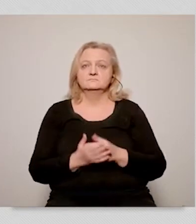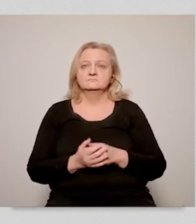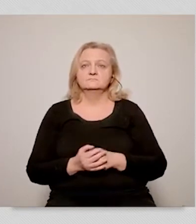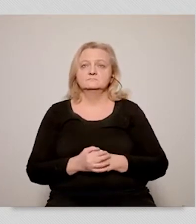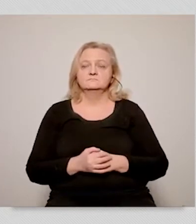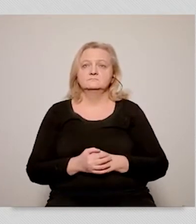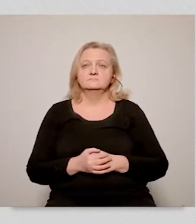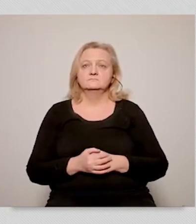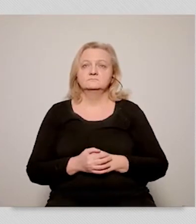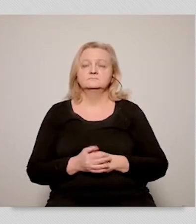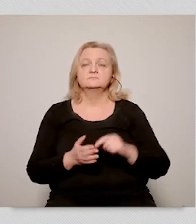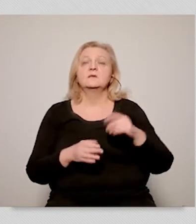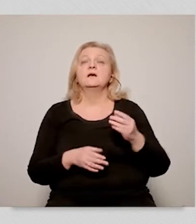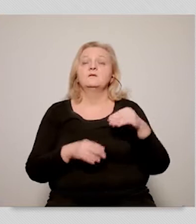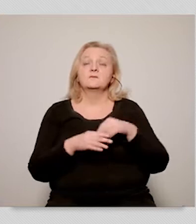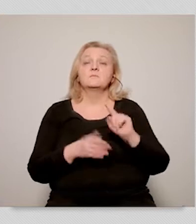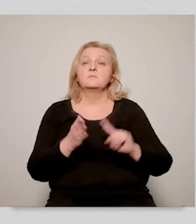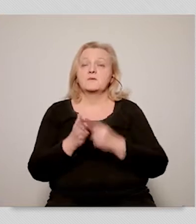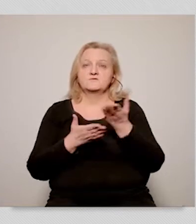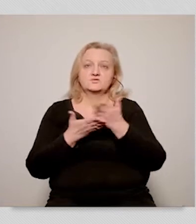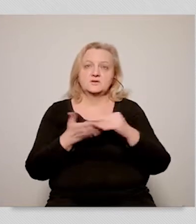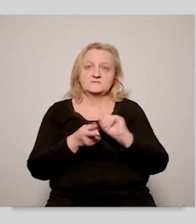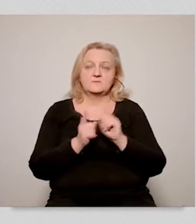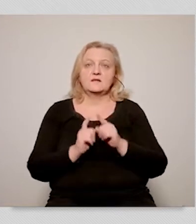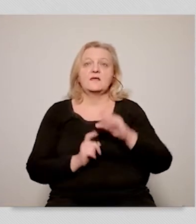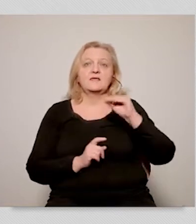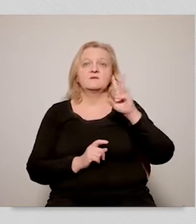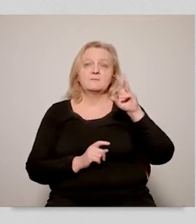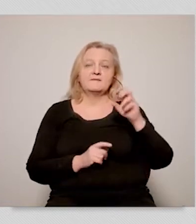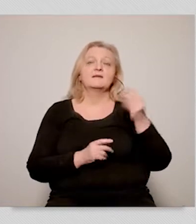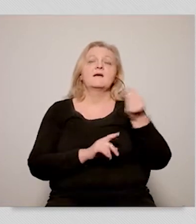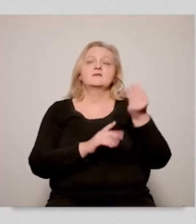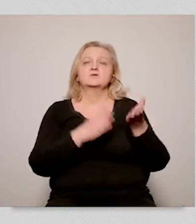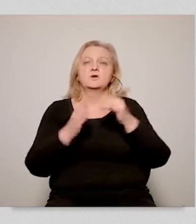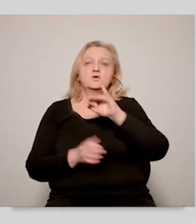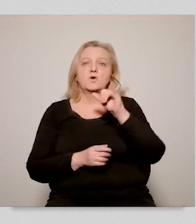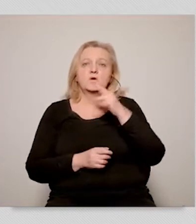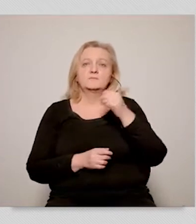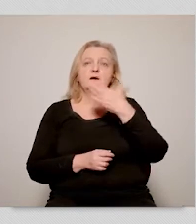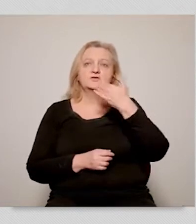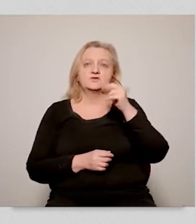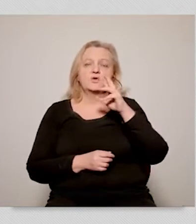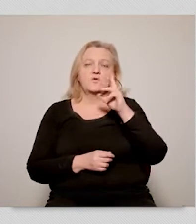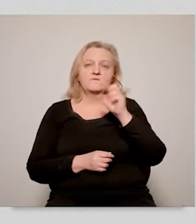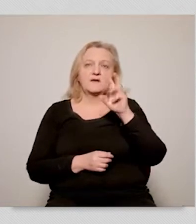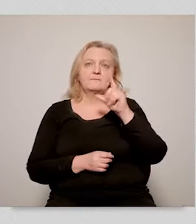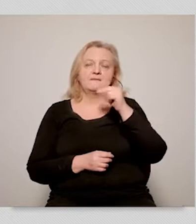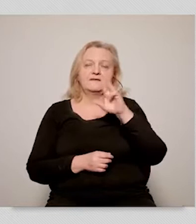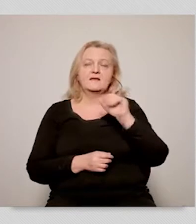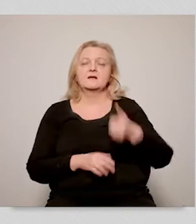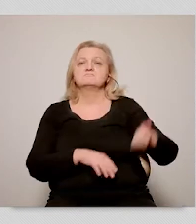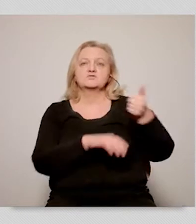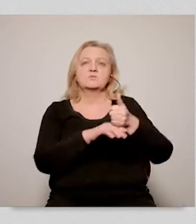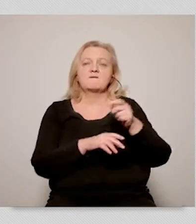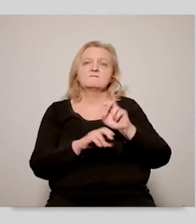pierwszej części spotkania. Oprócz Edwina Bendyka będą to, Joanna Maćkowiak-Pandera, szefowa